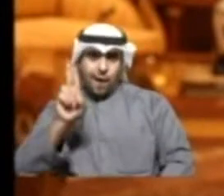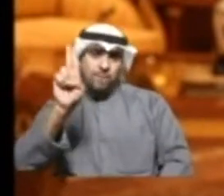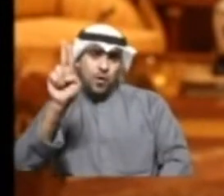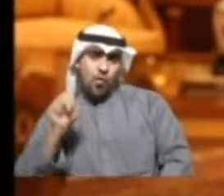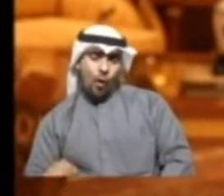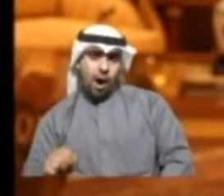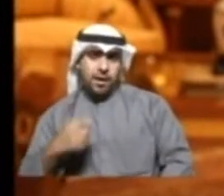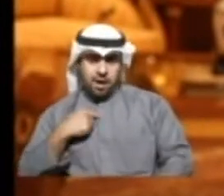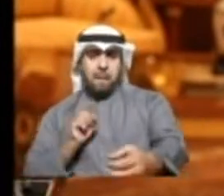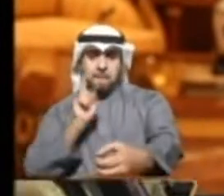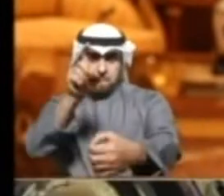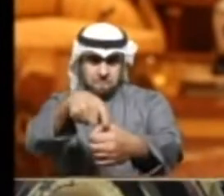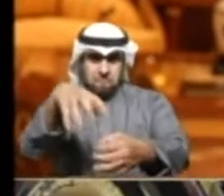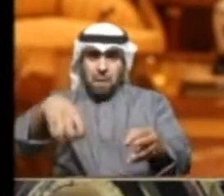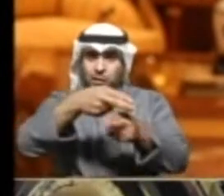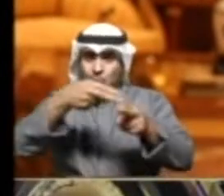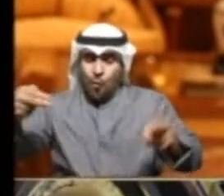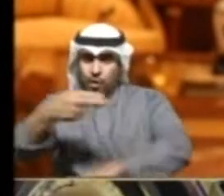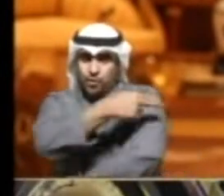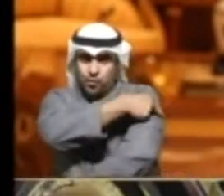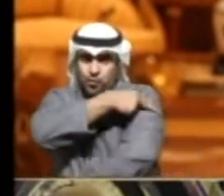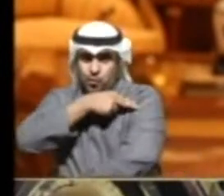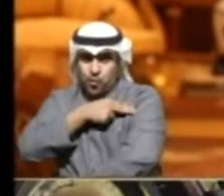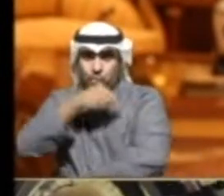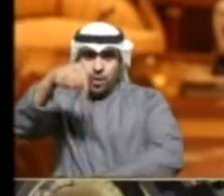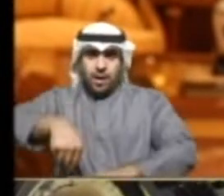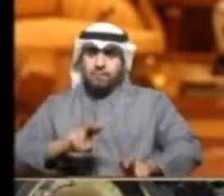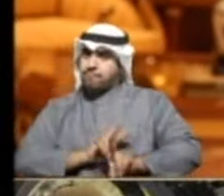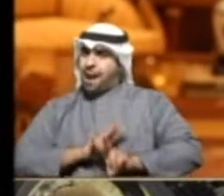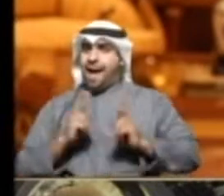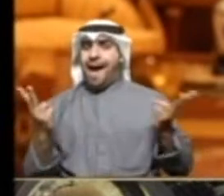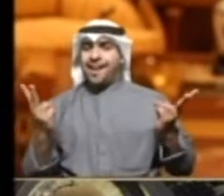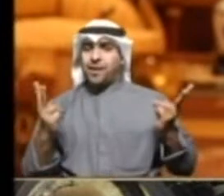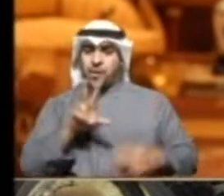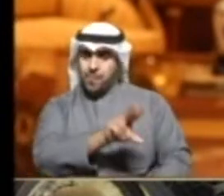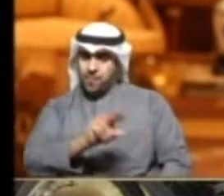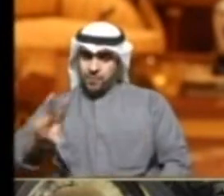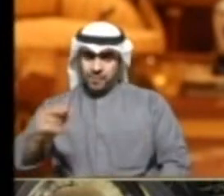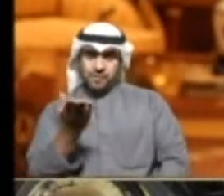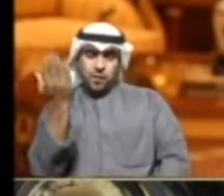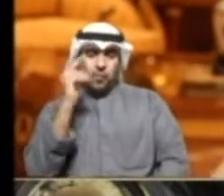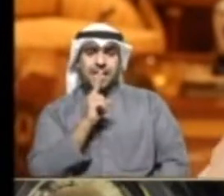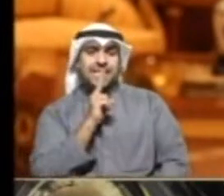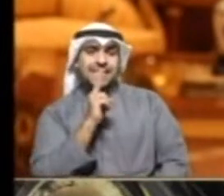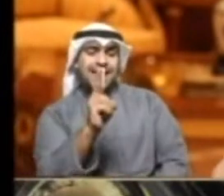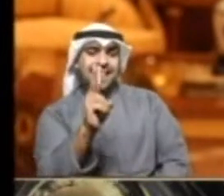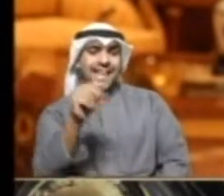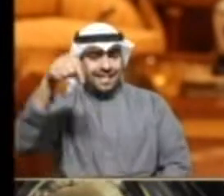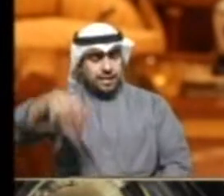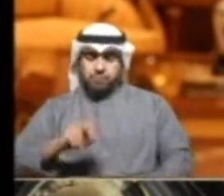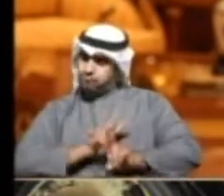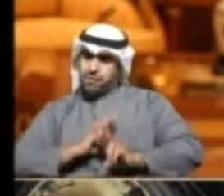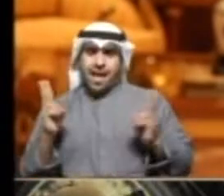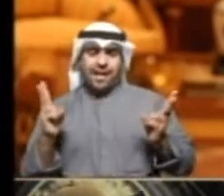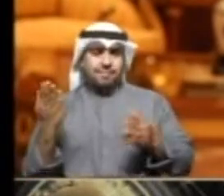فيه يختلف تماما عن ما كنا تعودنا عليه في السنتين التي قضيناهما والتي قضاها مجلس